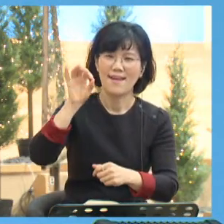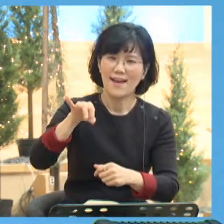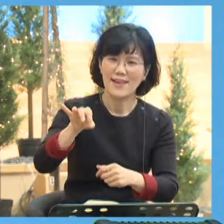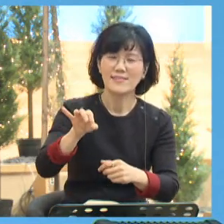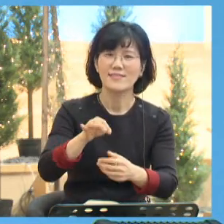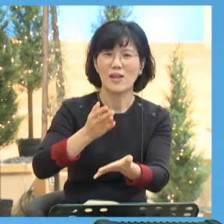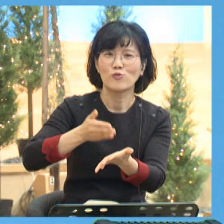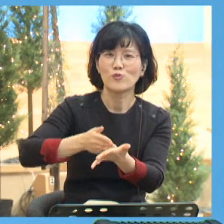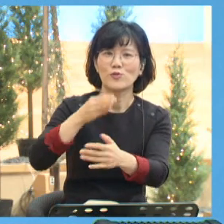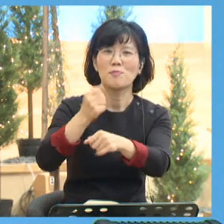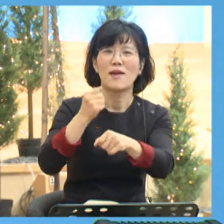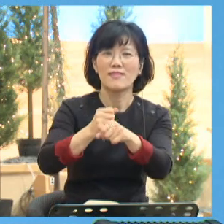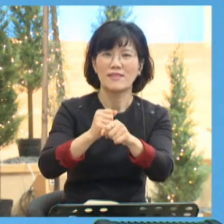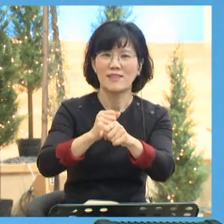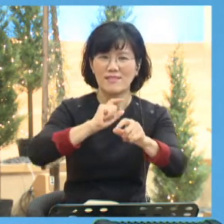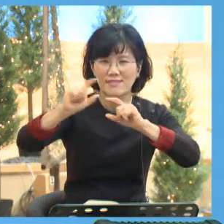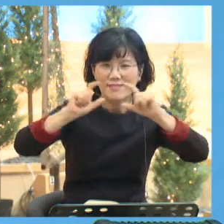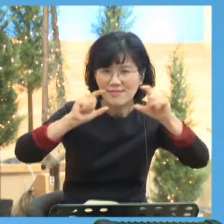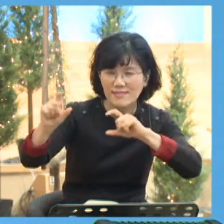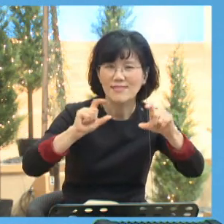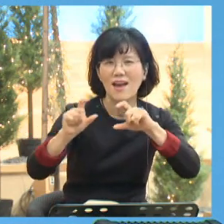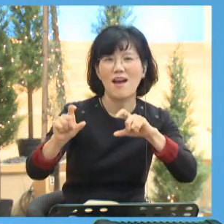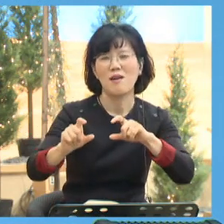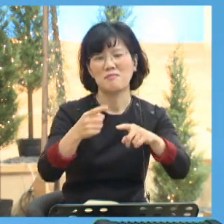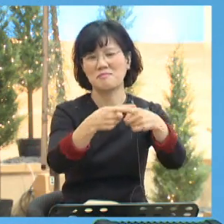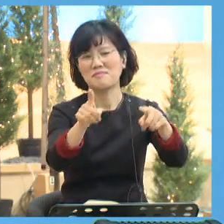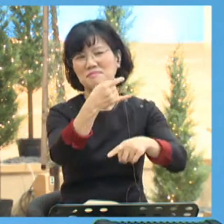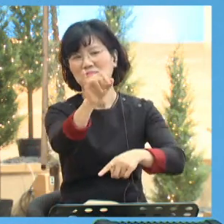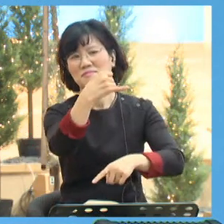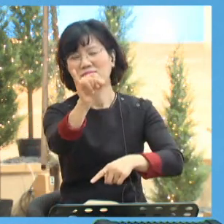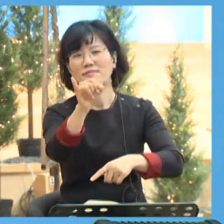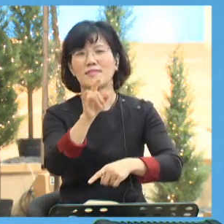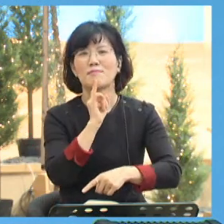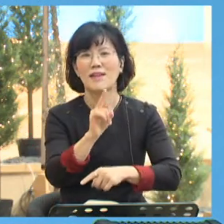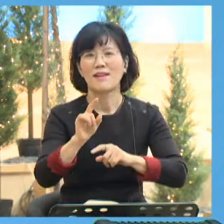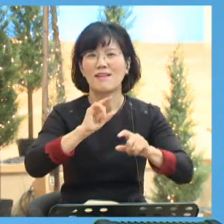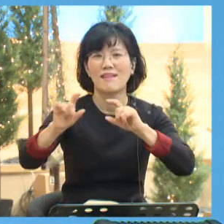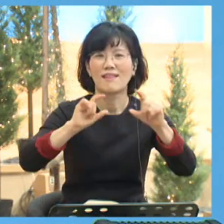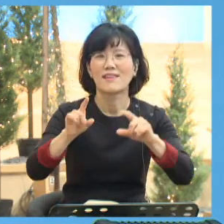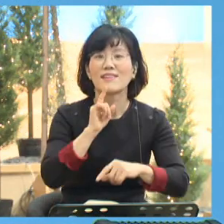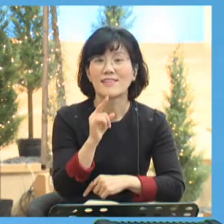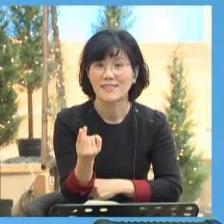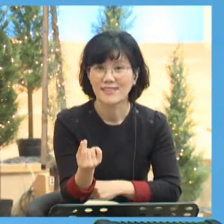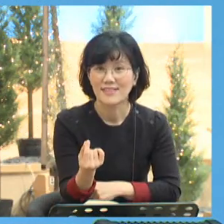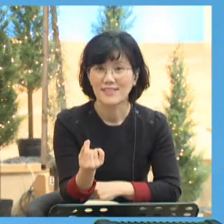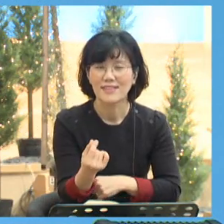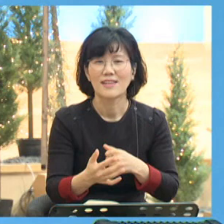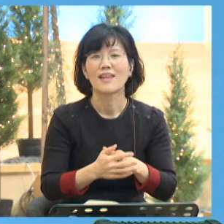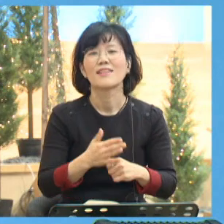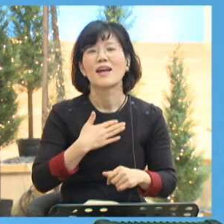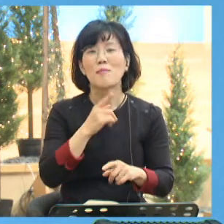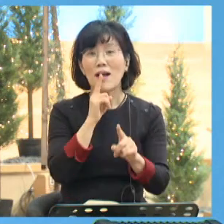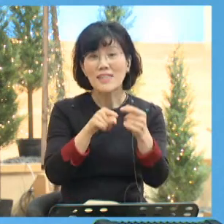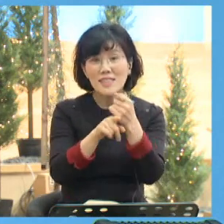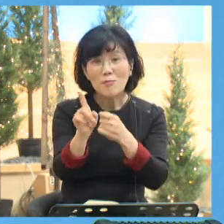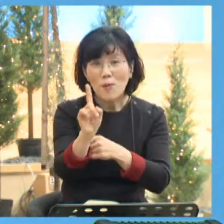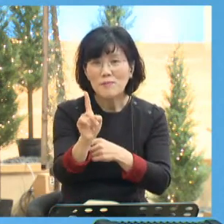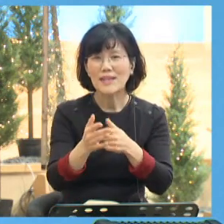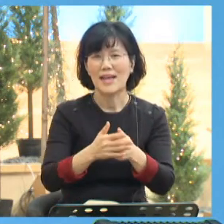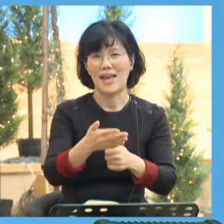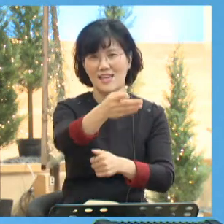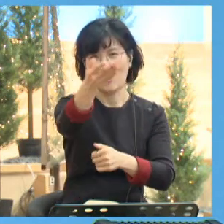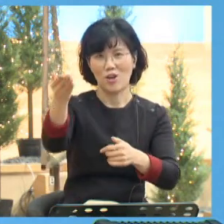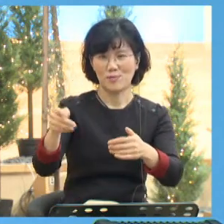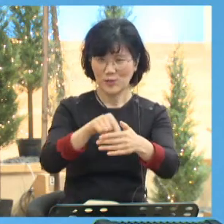그걸 만들어가지고 막 유포 시키고 그럼 폄하하고 그렇게 1 지금 제가 무슨 얘기를 하고 있죠 여러분